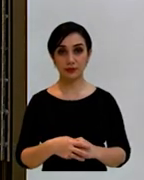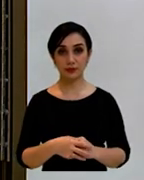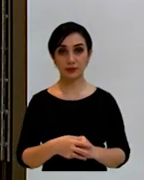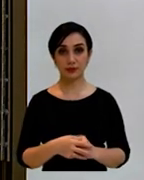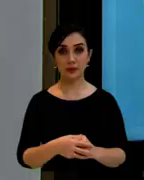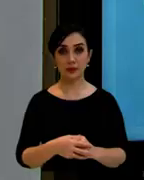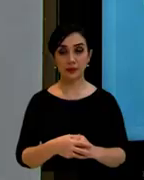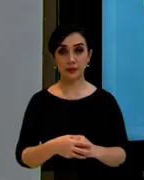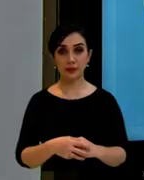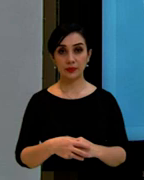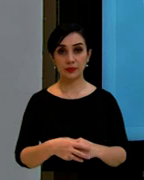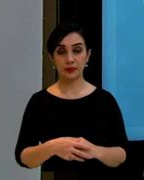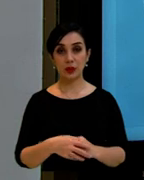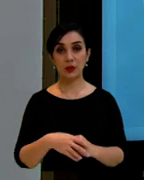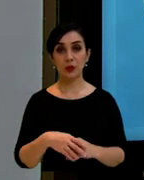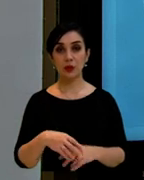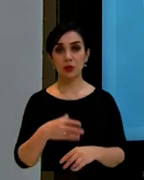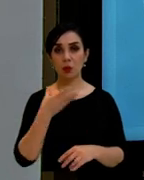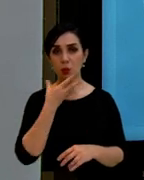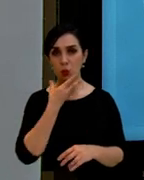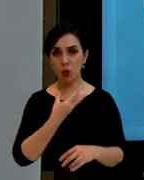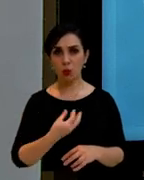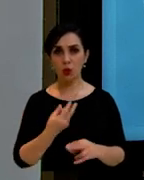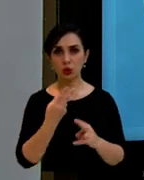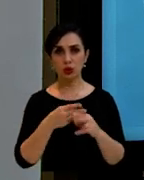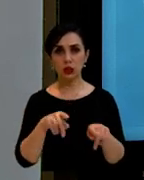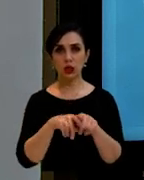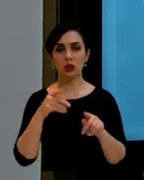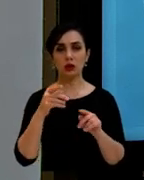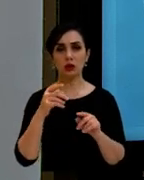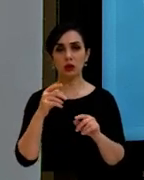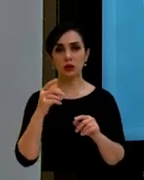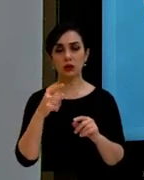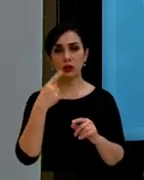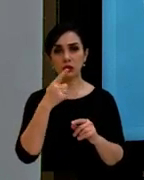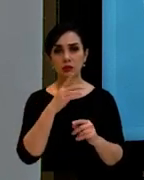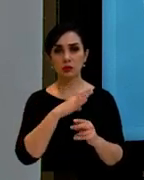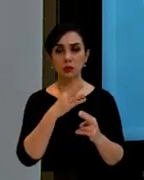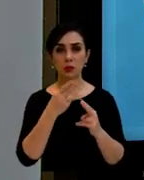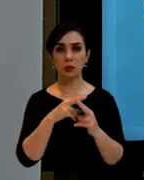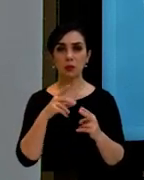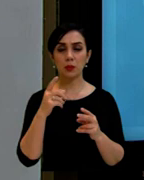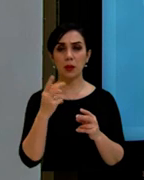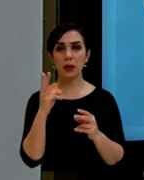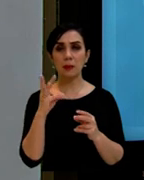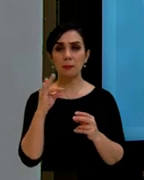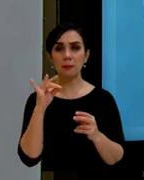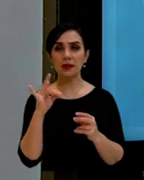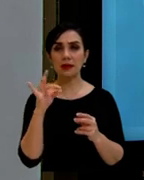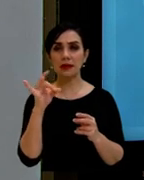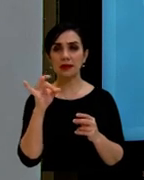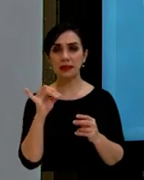6-chi gapga qaradik. Bobolar dunyoniki mirikam 2 deganlar Abdulla Qodiriydan. Mirikam